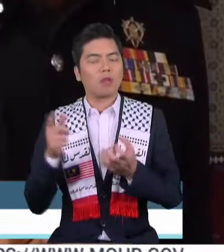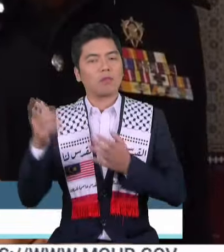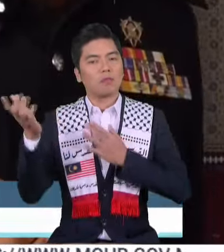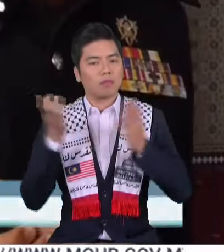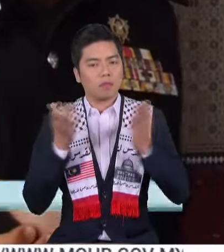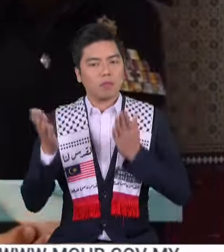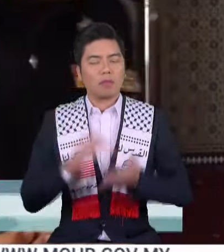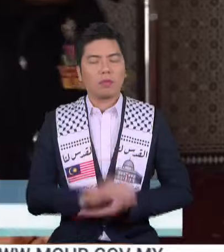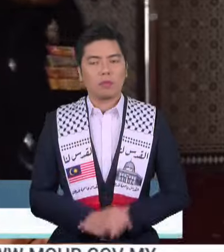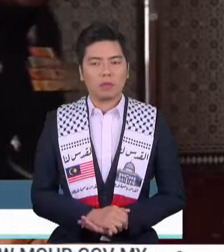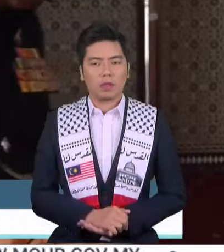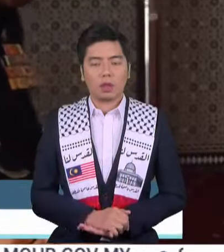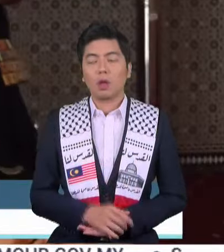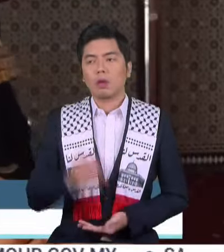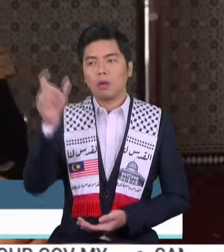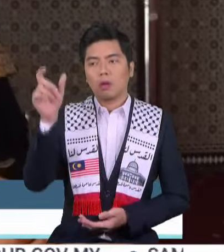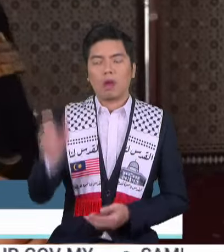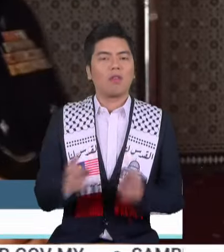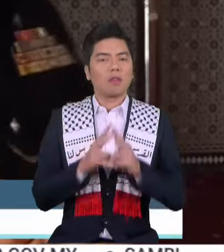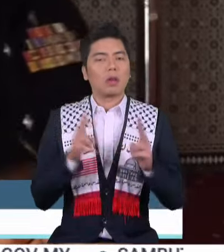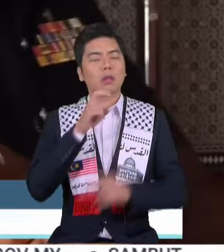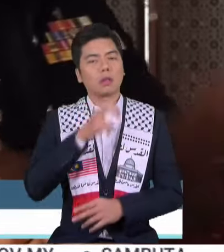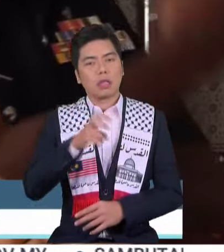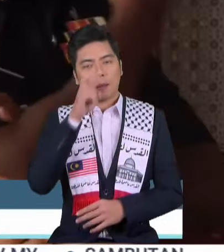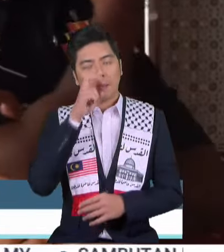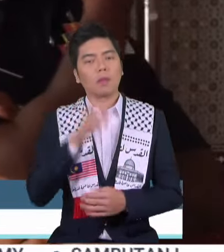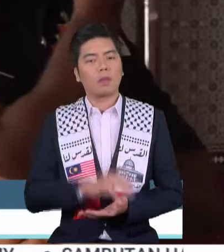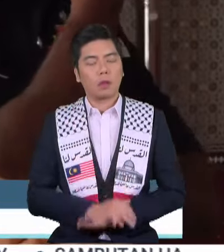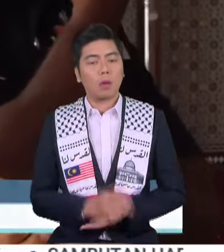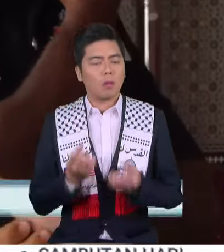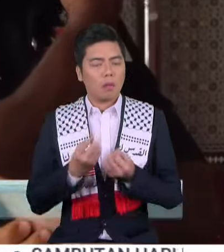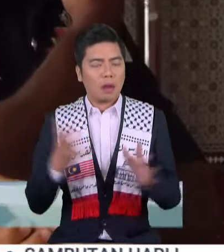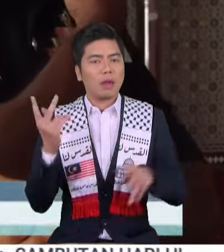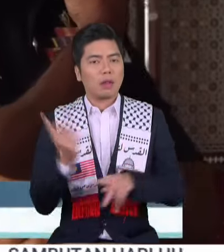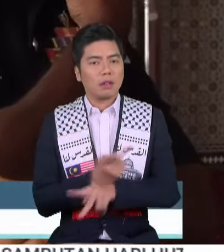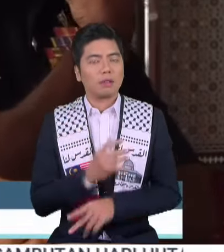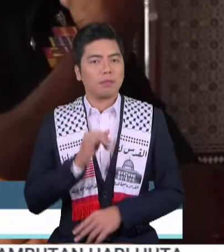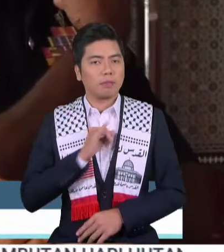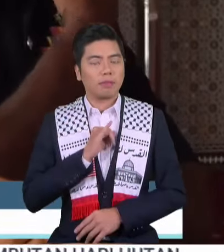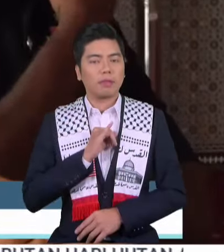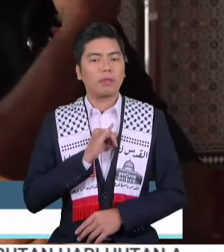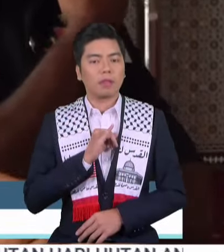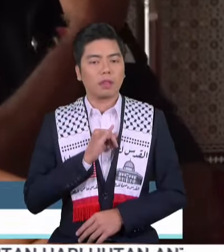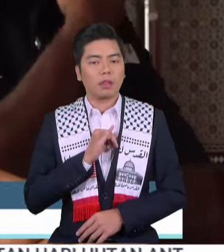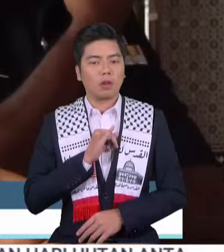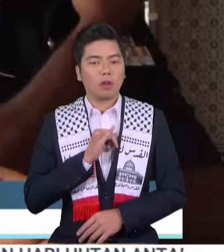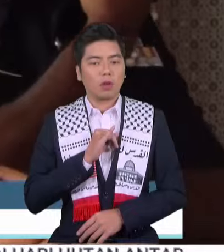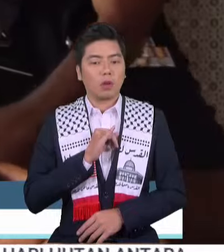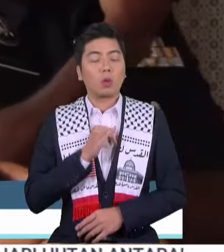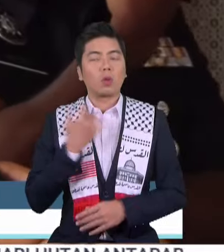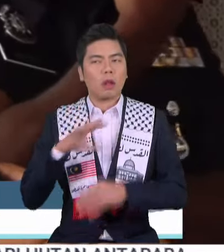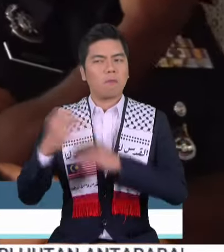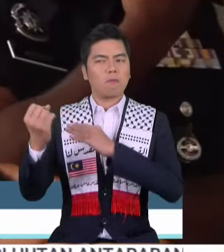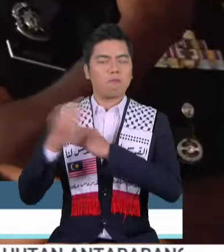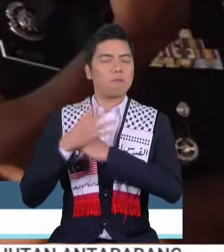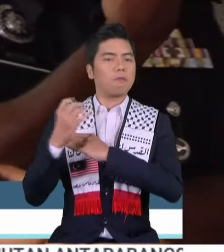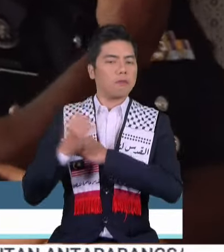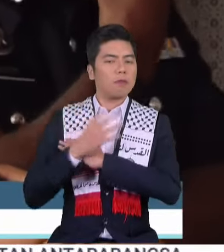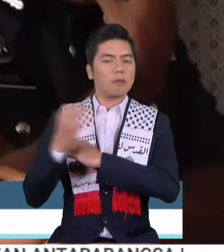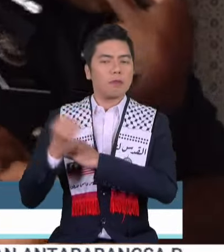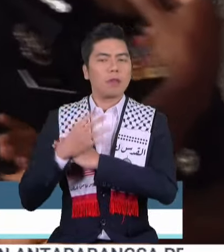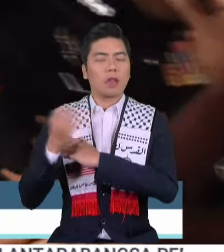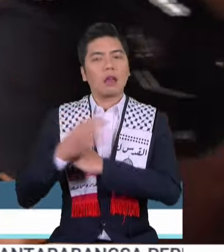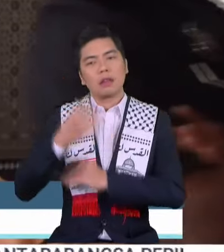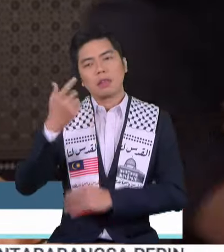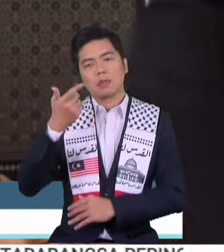Beliau merupakan seorang yang begitu tegas. Banyak kali saya kena kata kena teguran daripada dia lah,